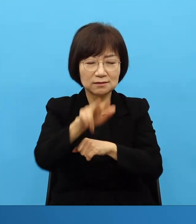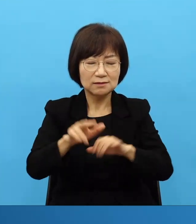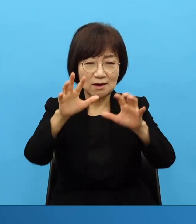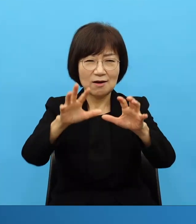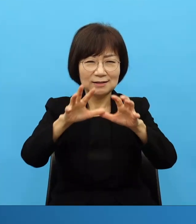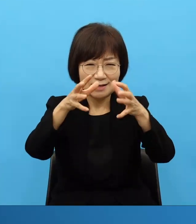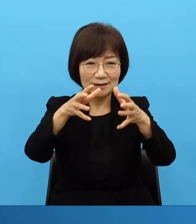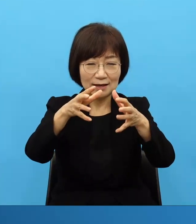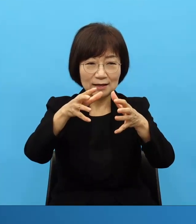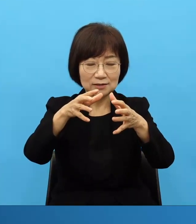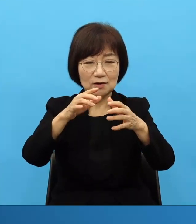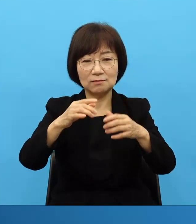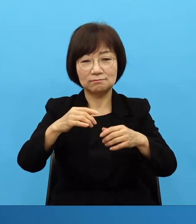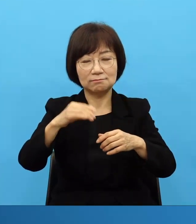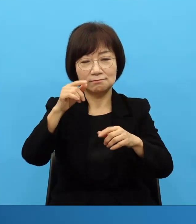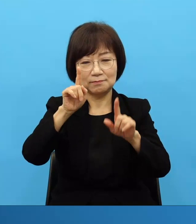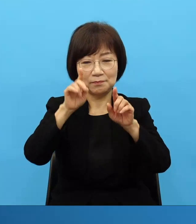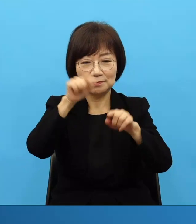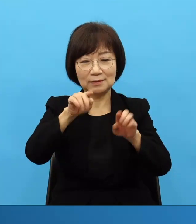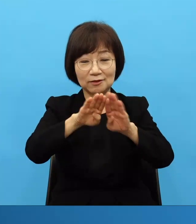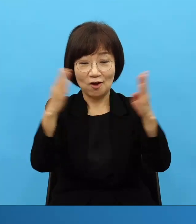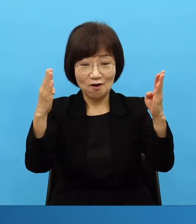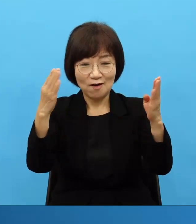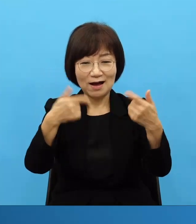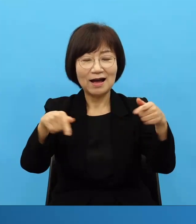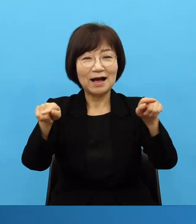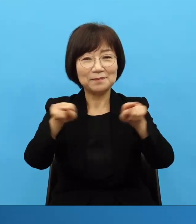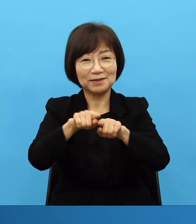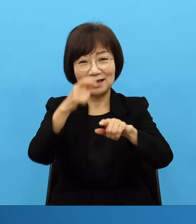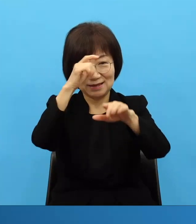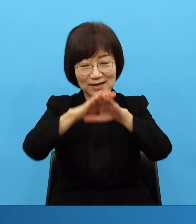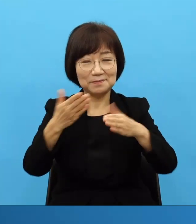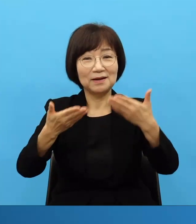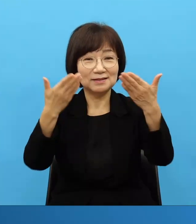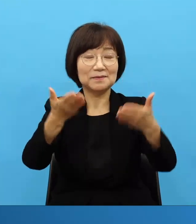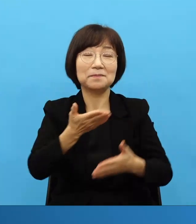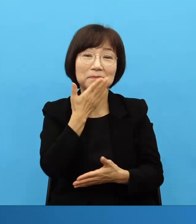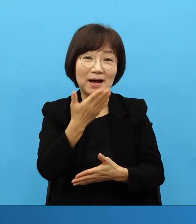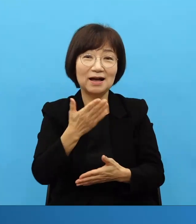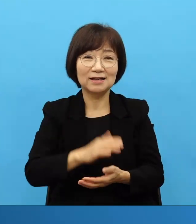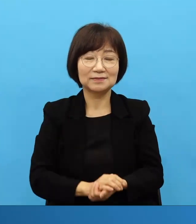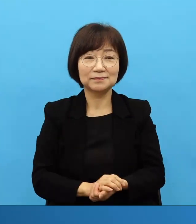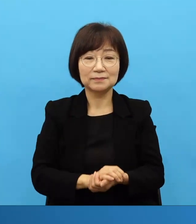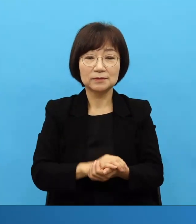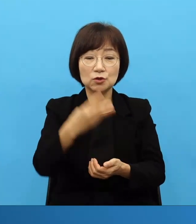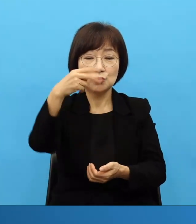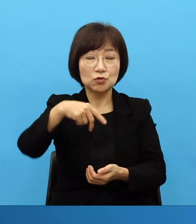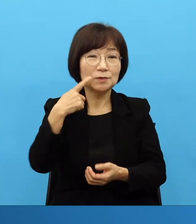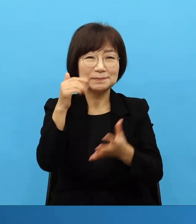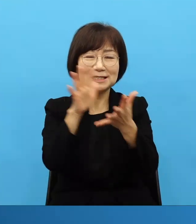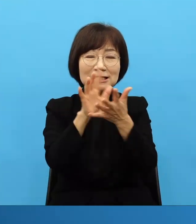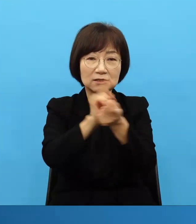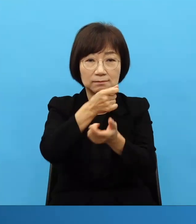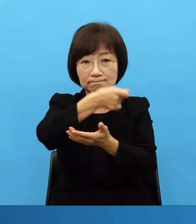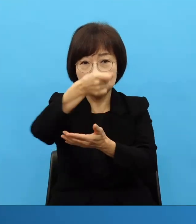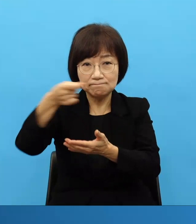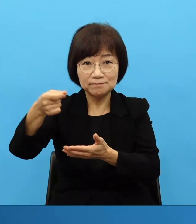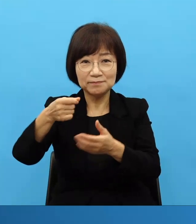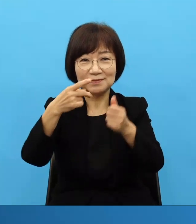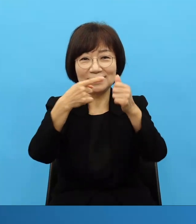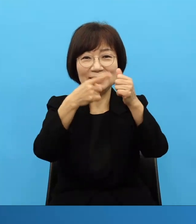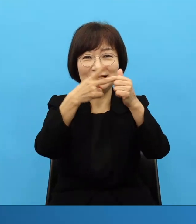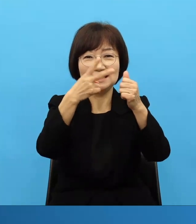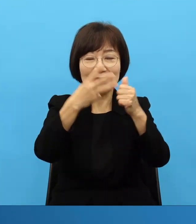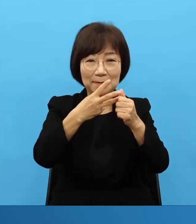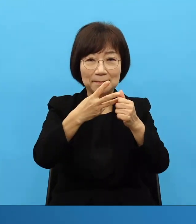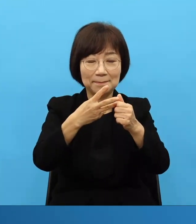성도들이 함께 참석할 수 있습니다. 한편 유광수 목사가 직접 쓴 제123 RUTC 응답 25